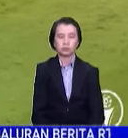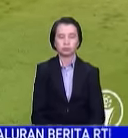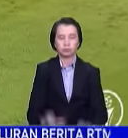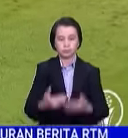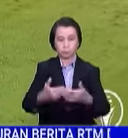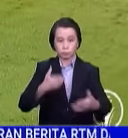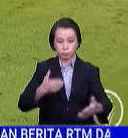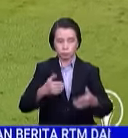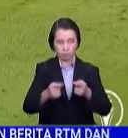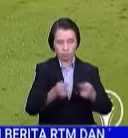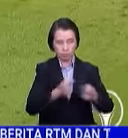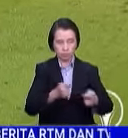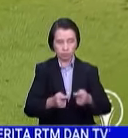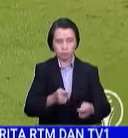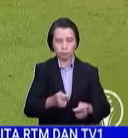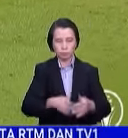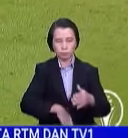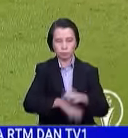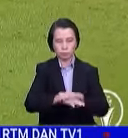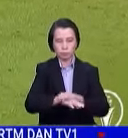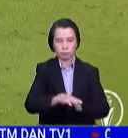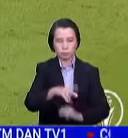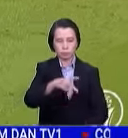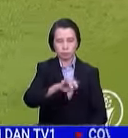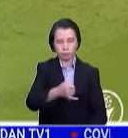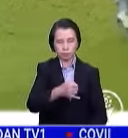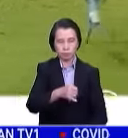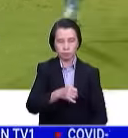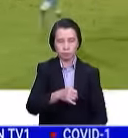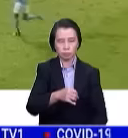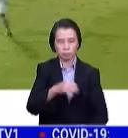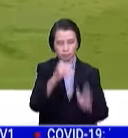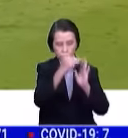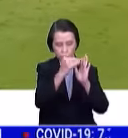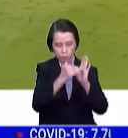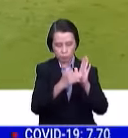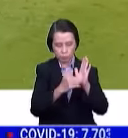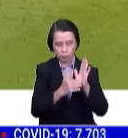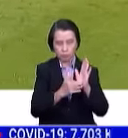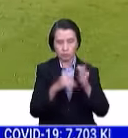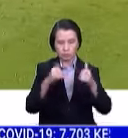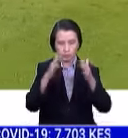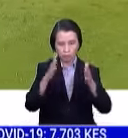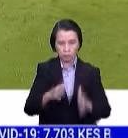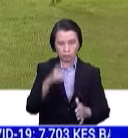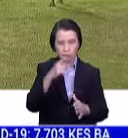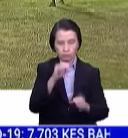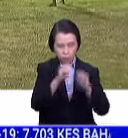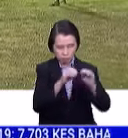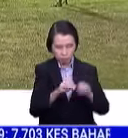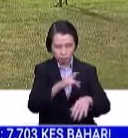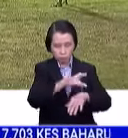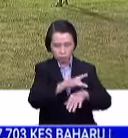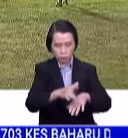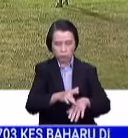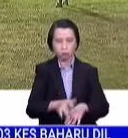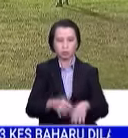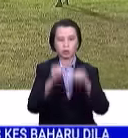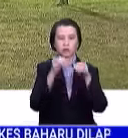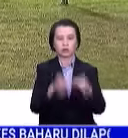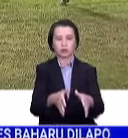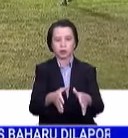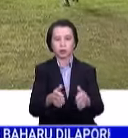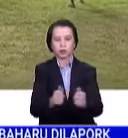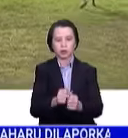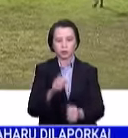Sebelum ini, pengendali pasukan The Phoenix, P. Maniam, telah menyenaraikan beberapa pemain bagi mengisi kekosongan ditinggalkan